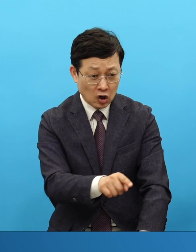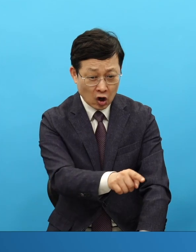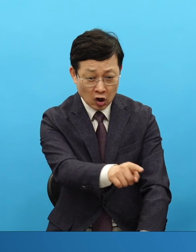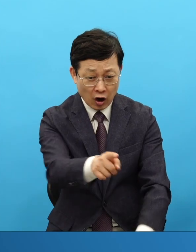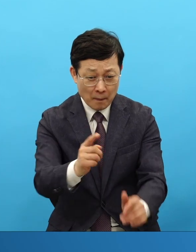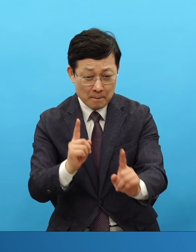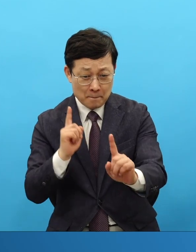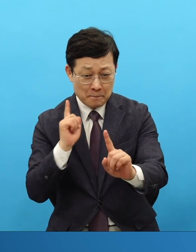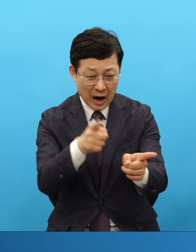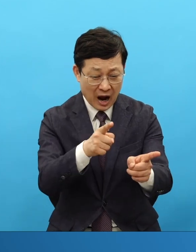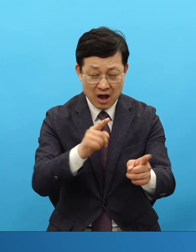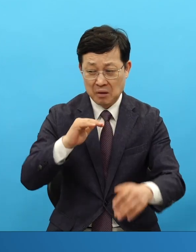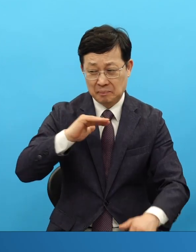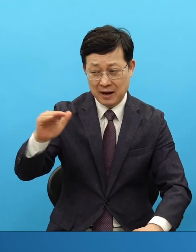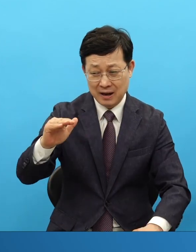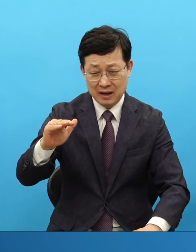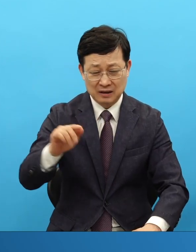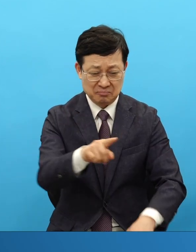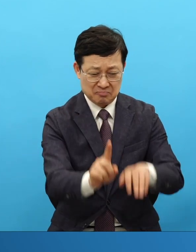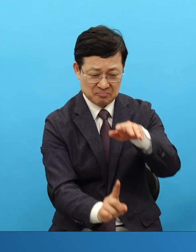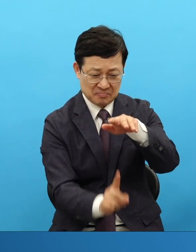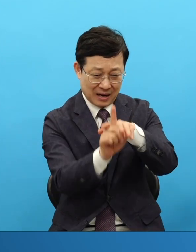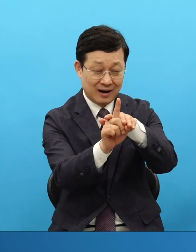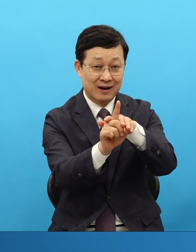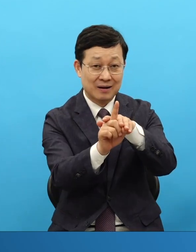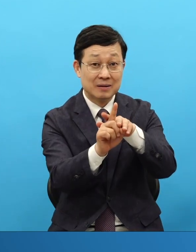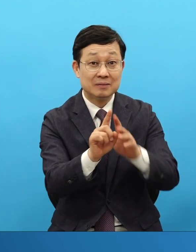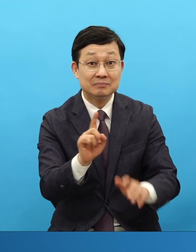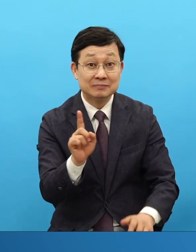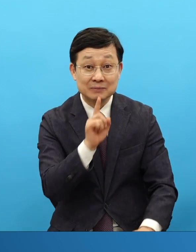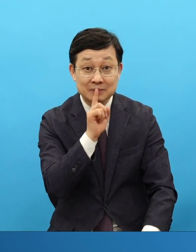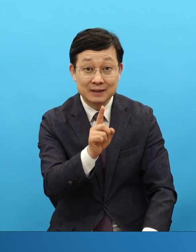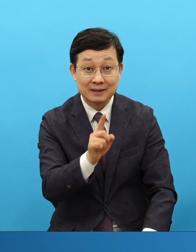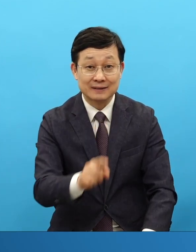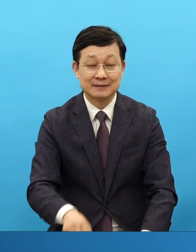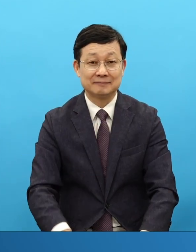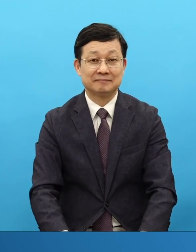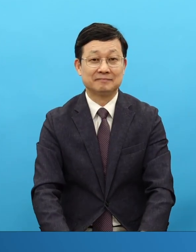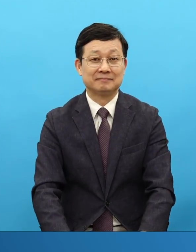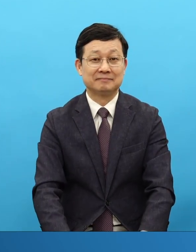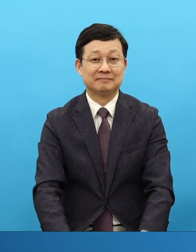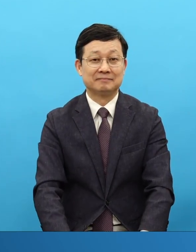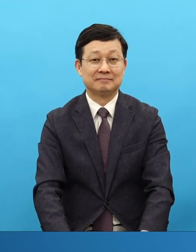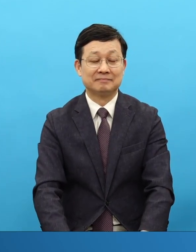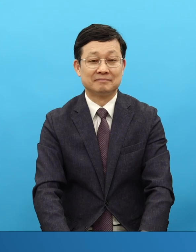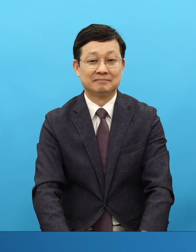is no one will overcome you. 쉽게 말하면 이